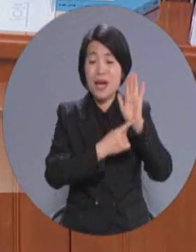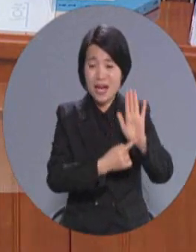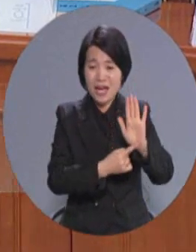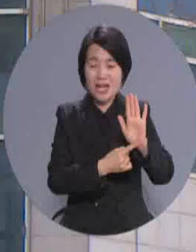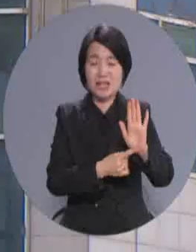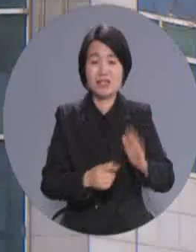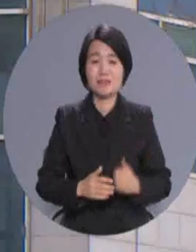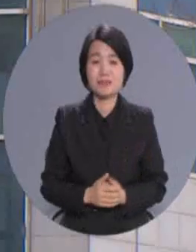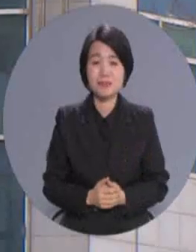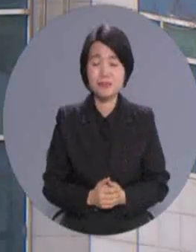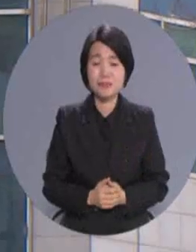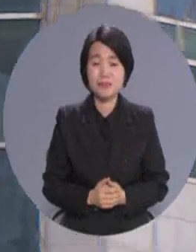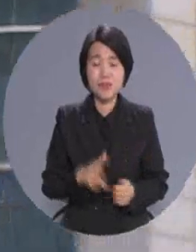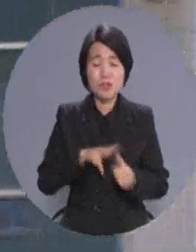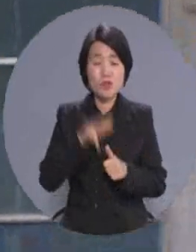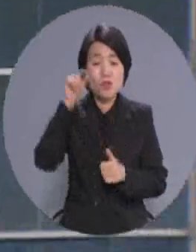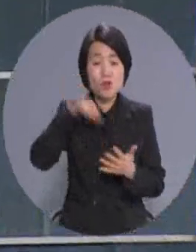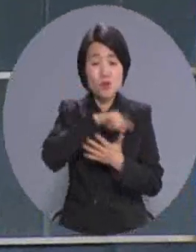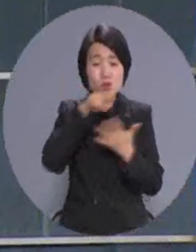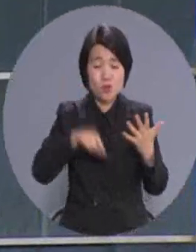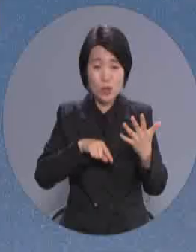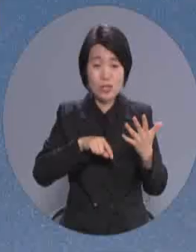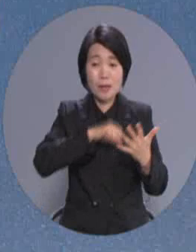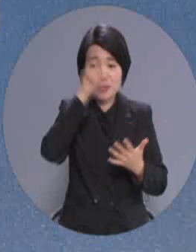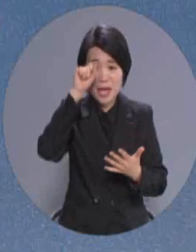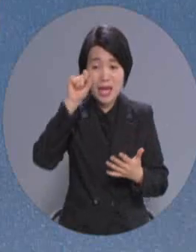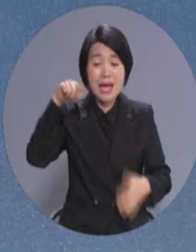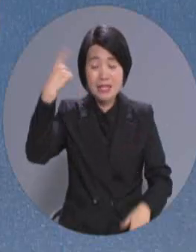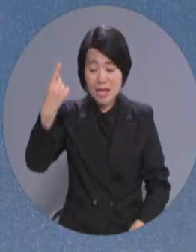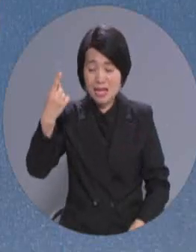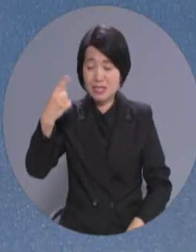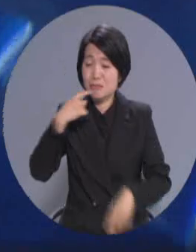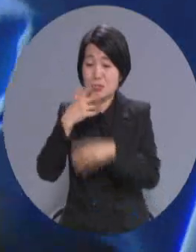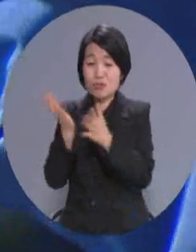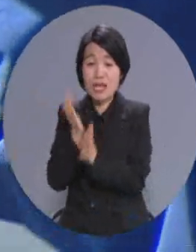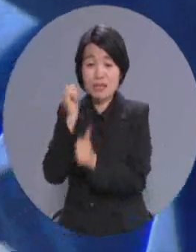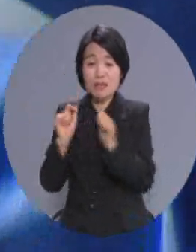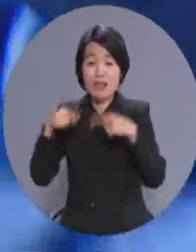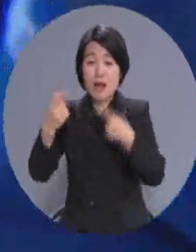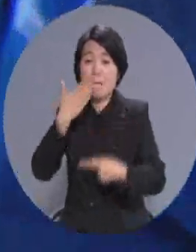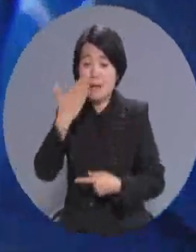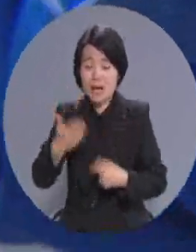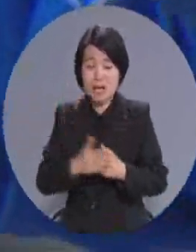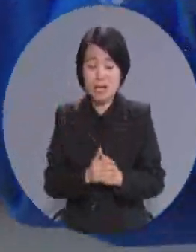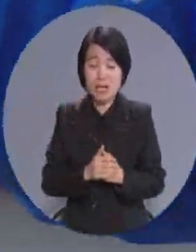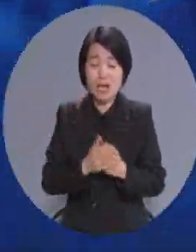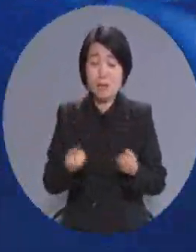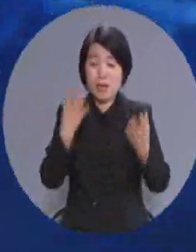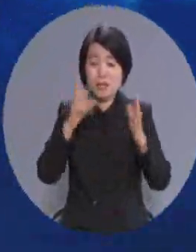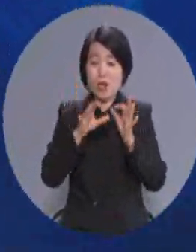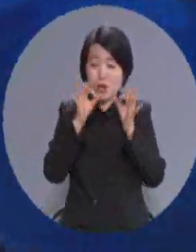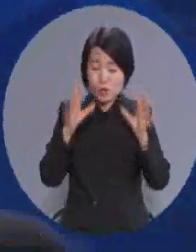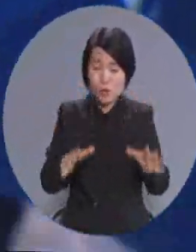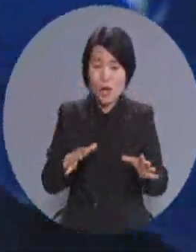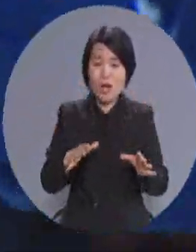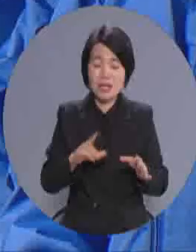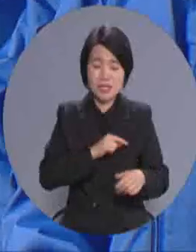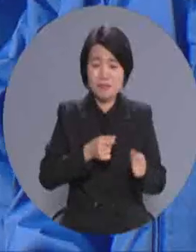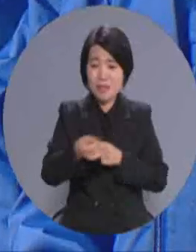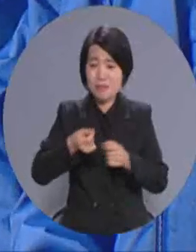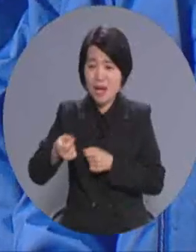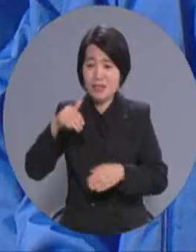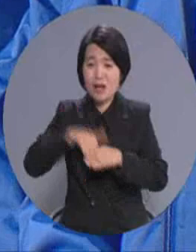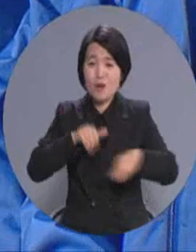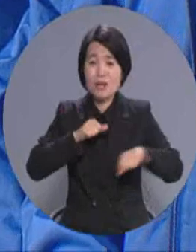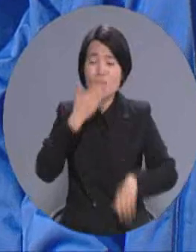예정입니다 후보들은 이번 관문을 통과해야 경선에 참여할 수 있고 설명절 연휴 마음놓고 선거운동을 할 수